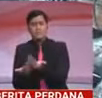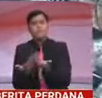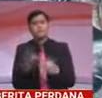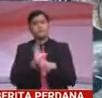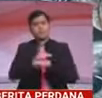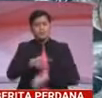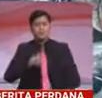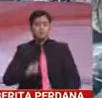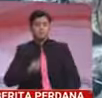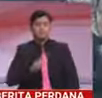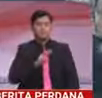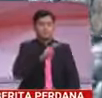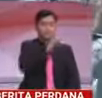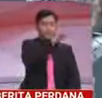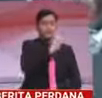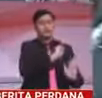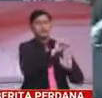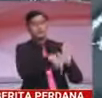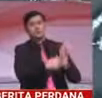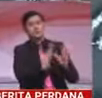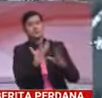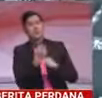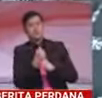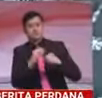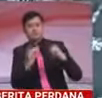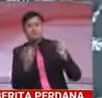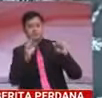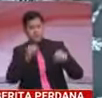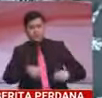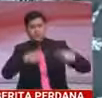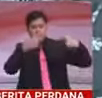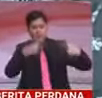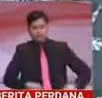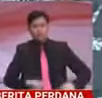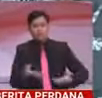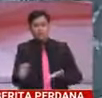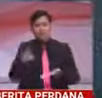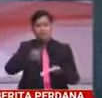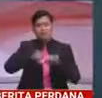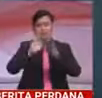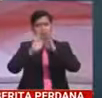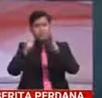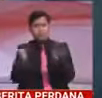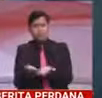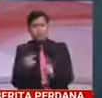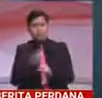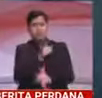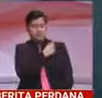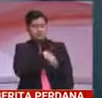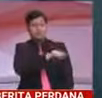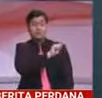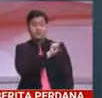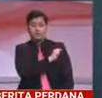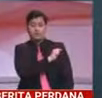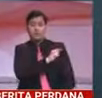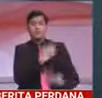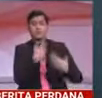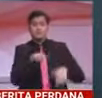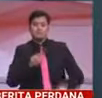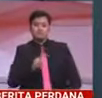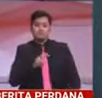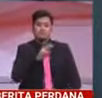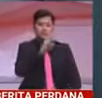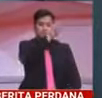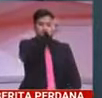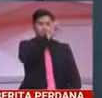sejam bagi mengatasi rekor dunia satu pelan2 27 KM yang dicatatkan warga Spanyol David robles di